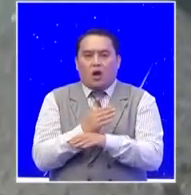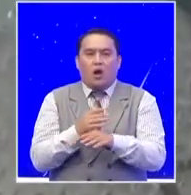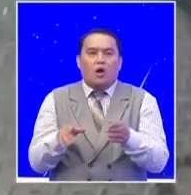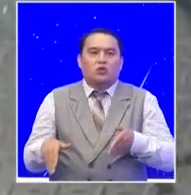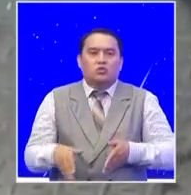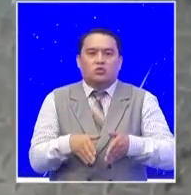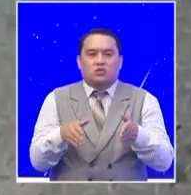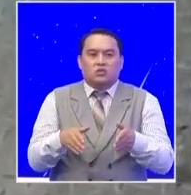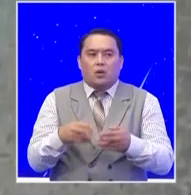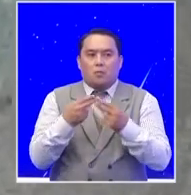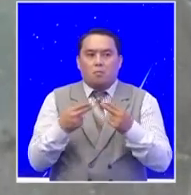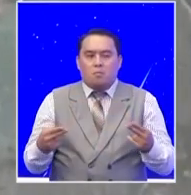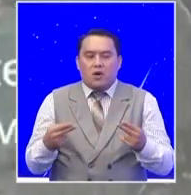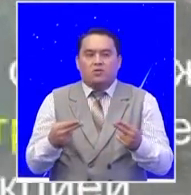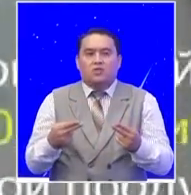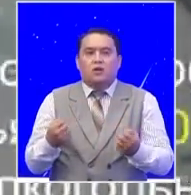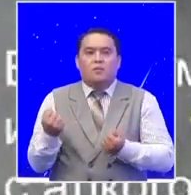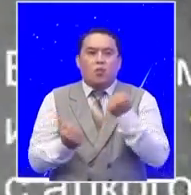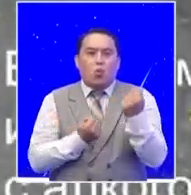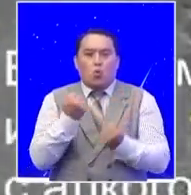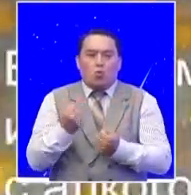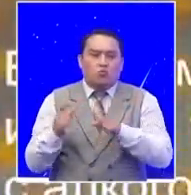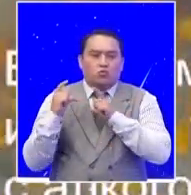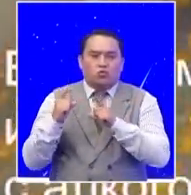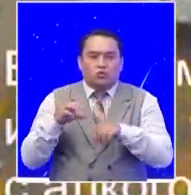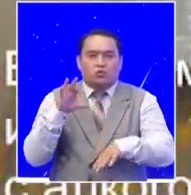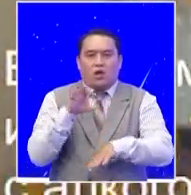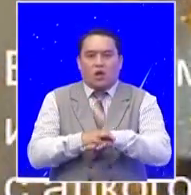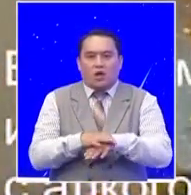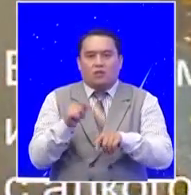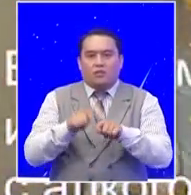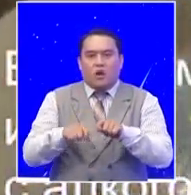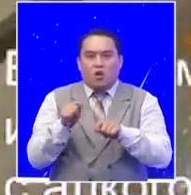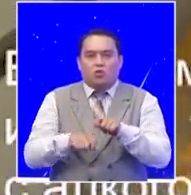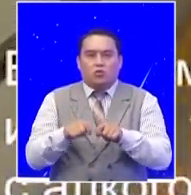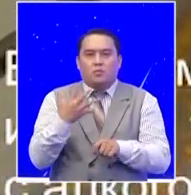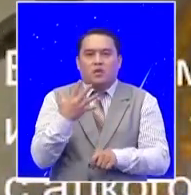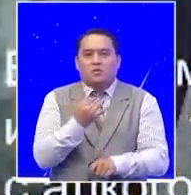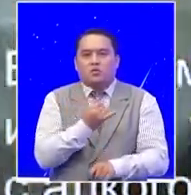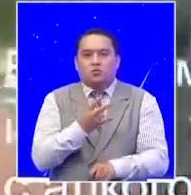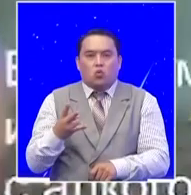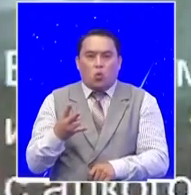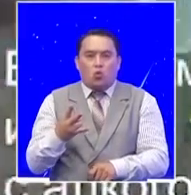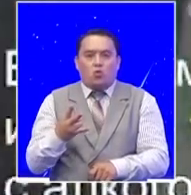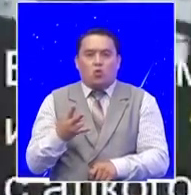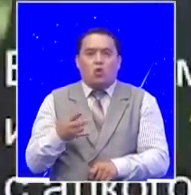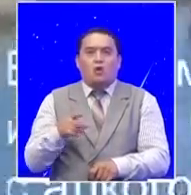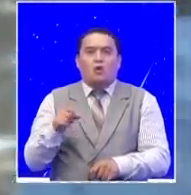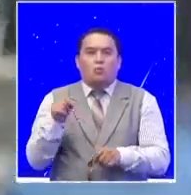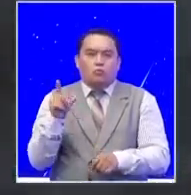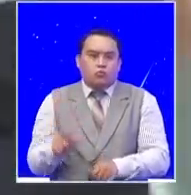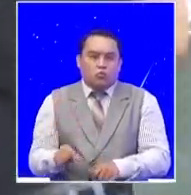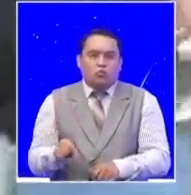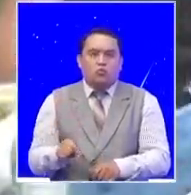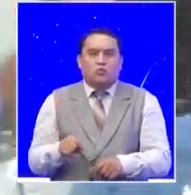заңсыз спирт тасымалдаған Мерседес маркалы жүк көлігін ұстады. Тінту кезінде құрамында спирті бар 5 литрлік 1000 бөтелке